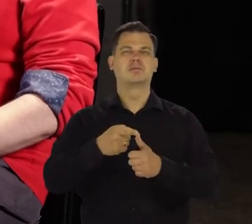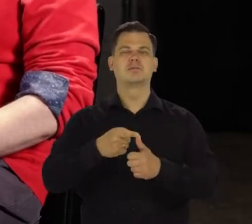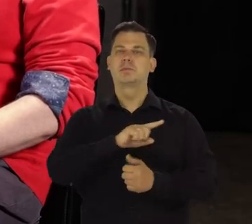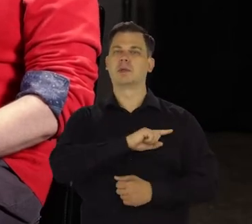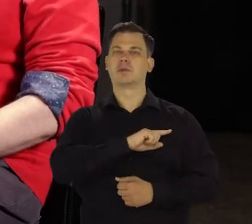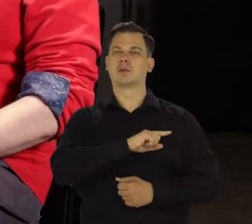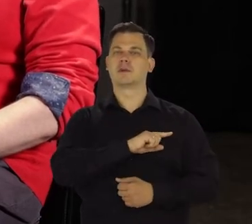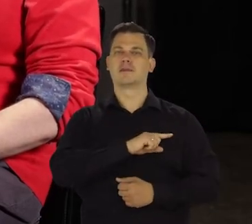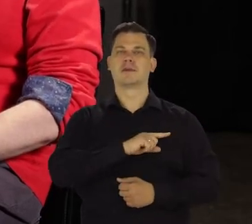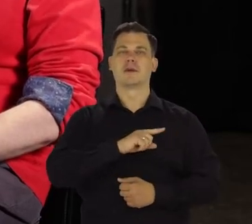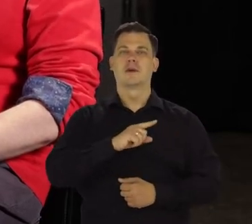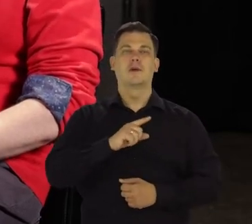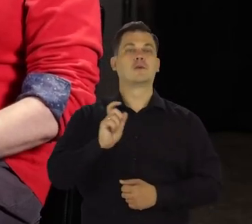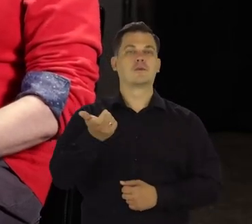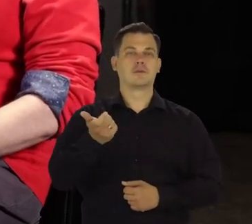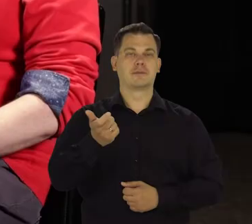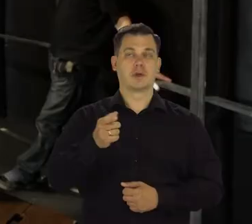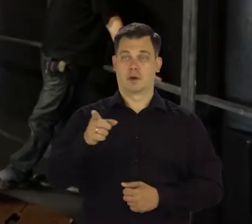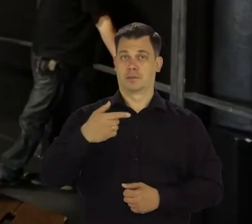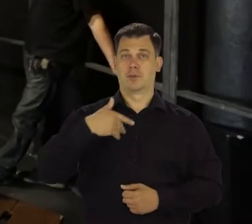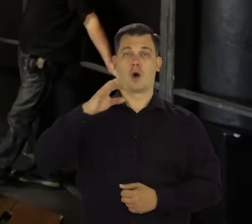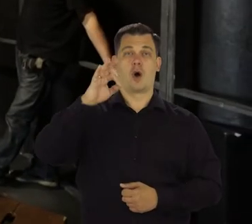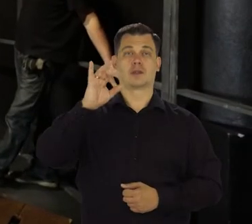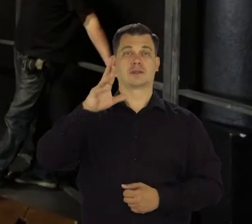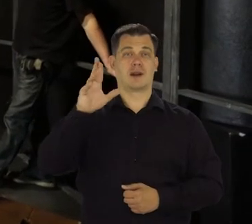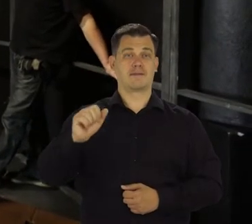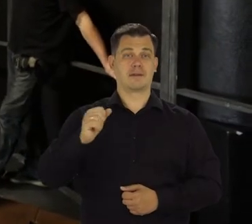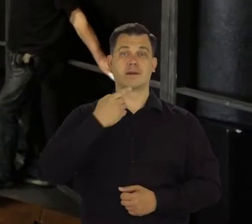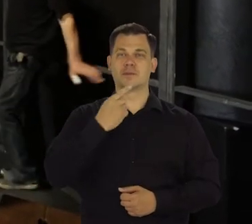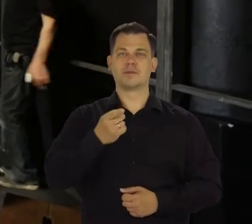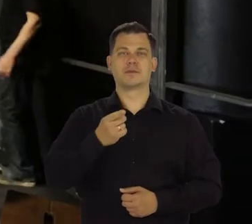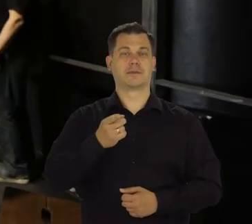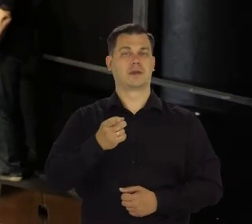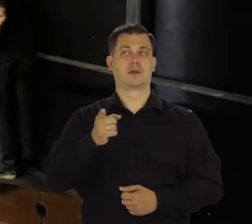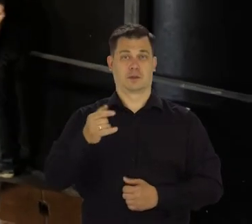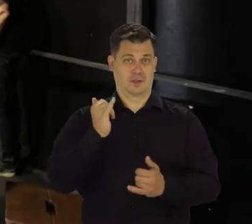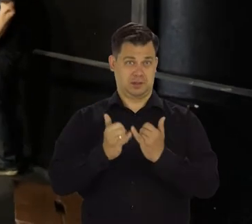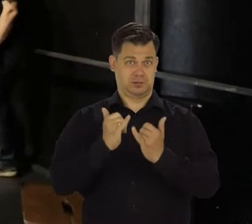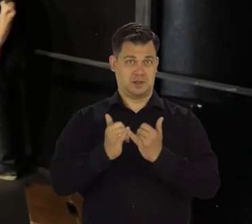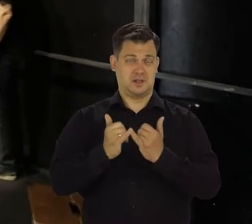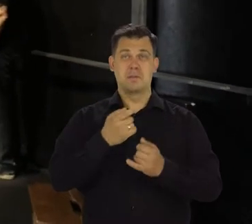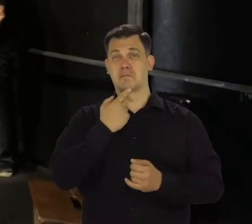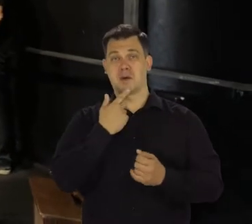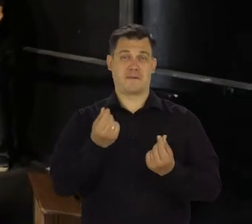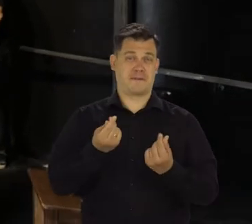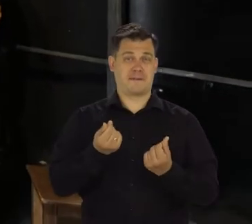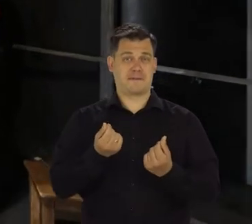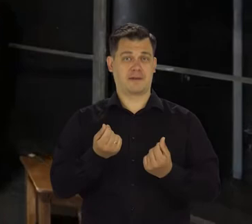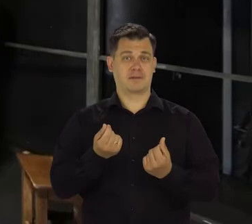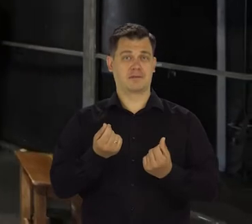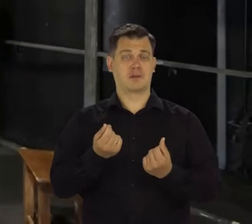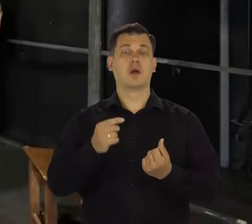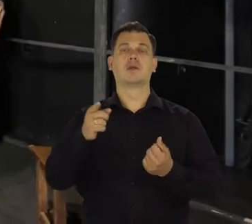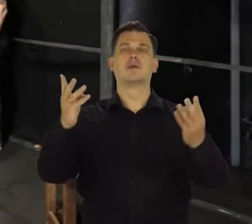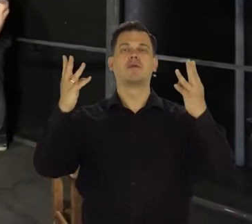w kontekście kosztów. Juliusz Usterwa mówił, że jeżeli mamy bardzo ograniczone środki,